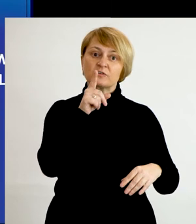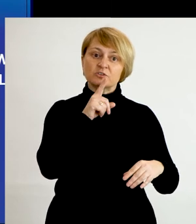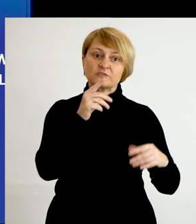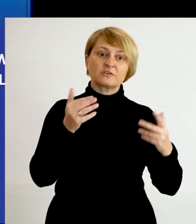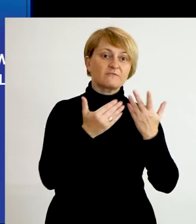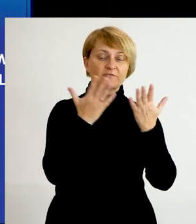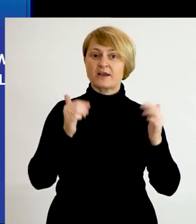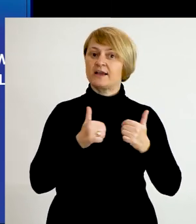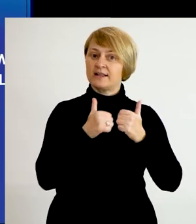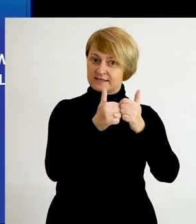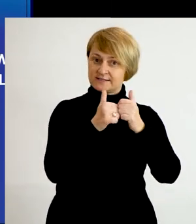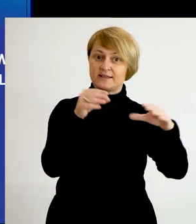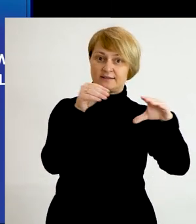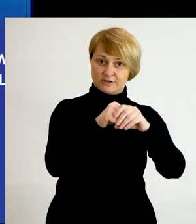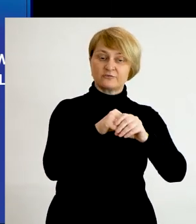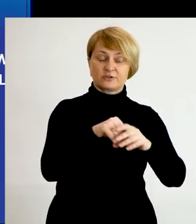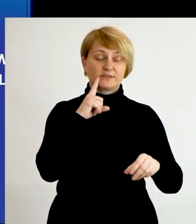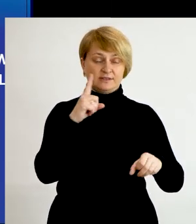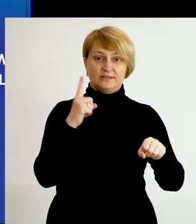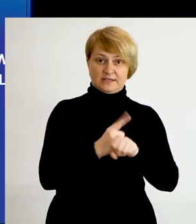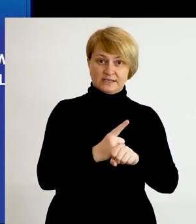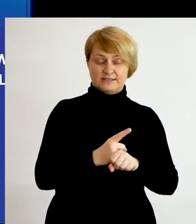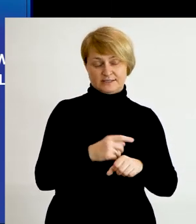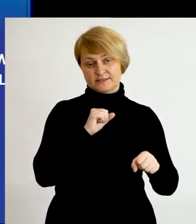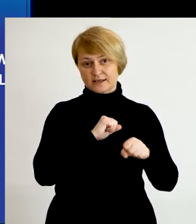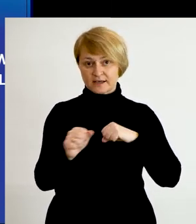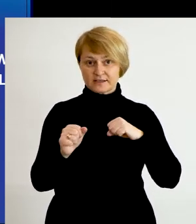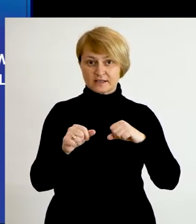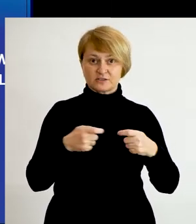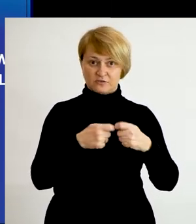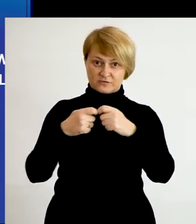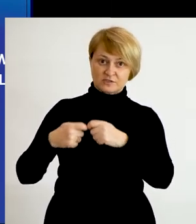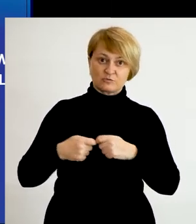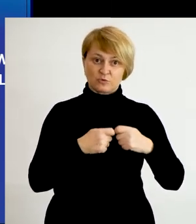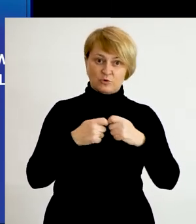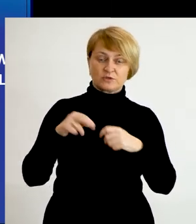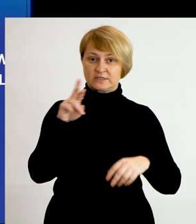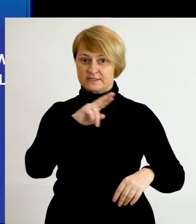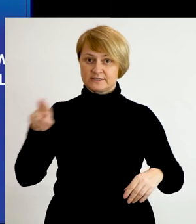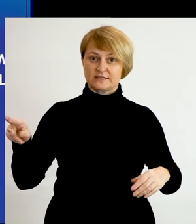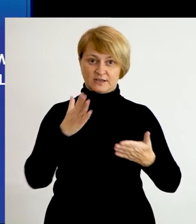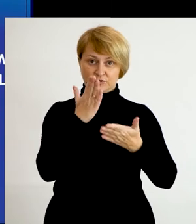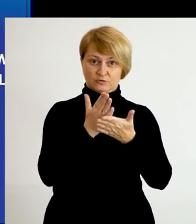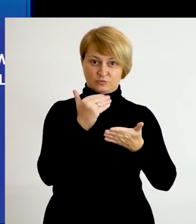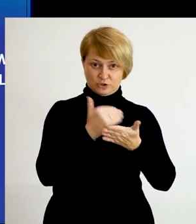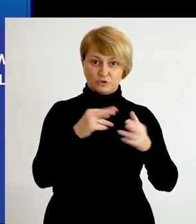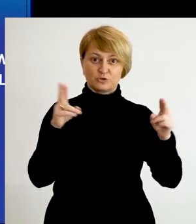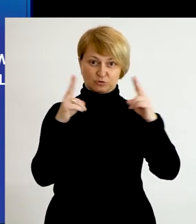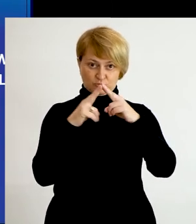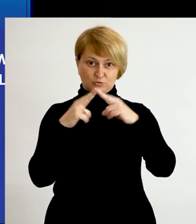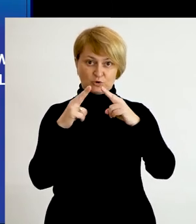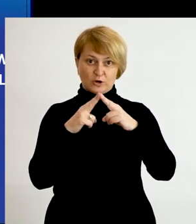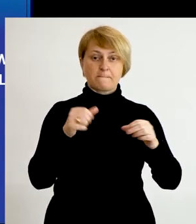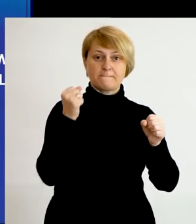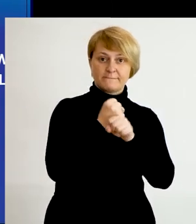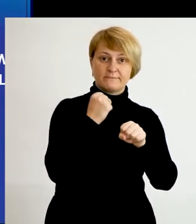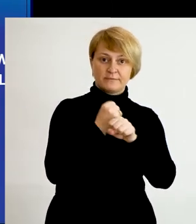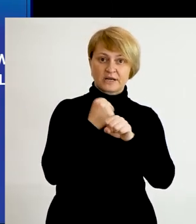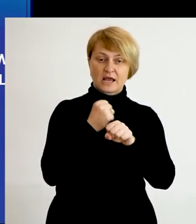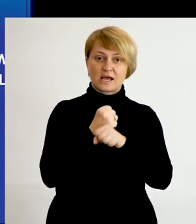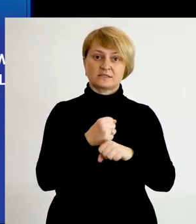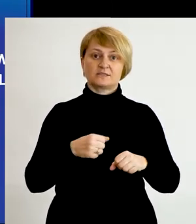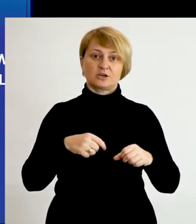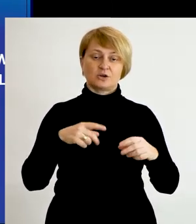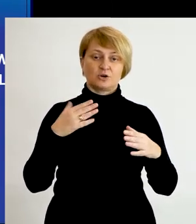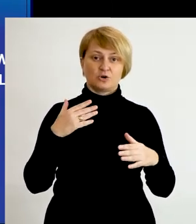wielofunkcyjną i taka decyzja z naszej strony jest wspólnie z Radą Dzielnicy uzgodniona. Prace powinny